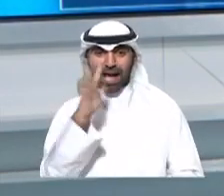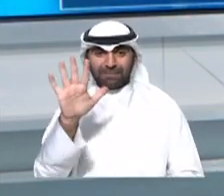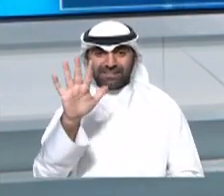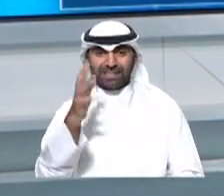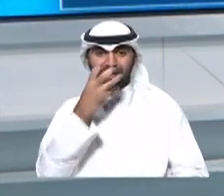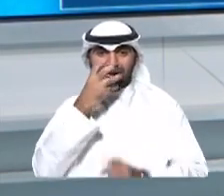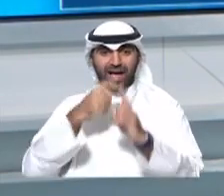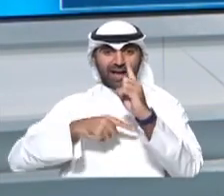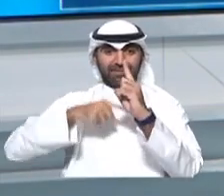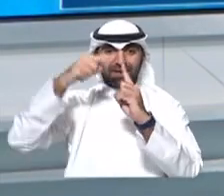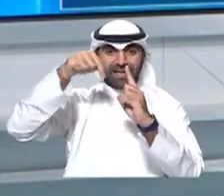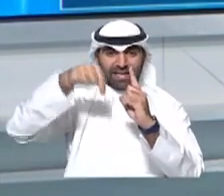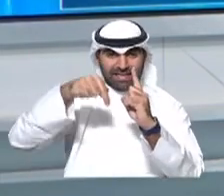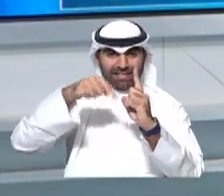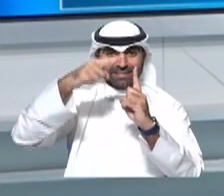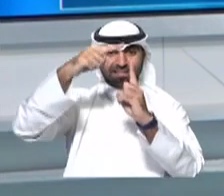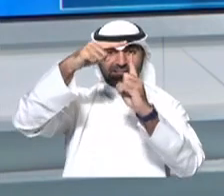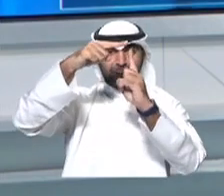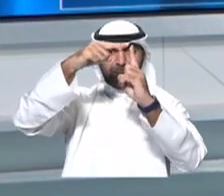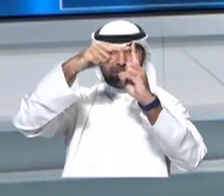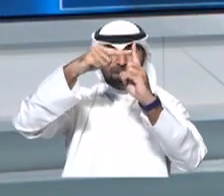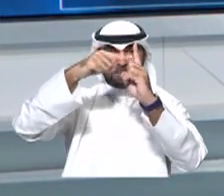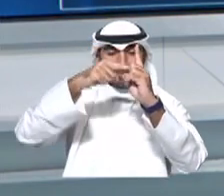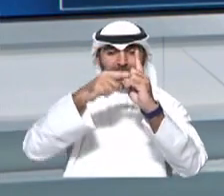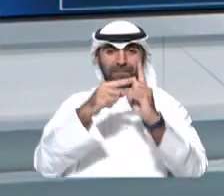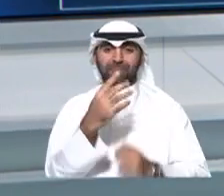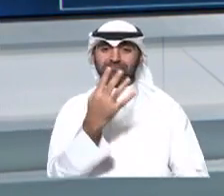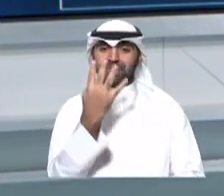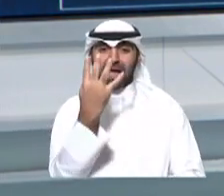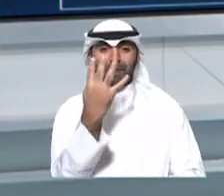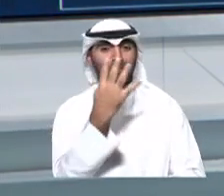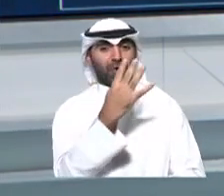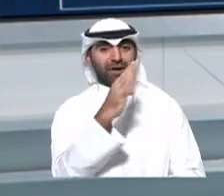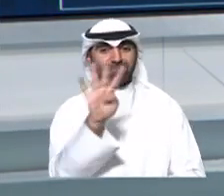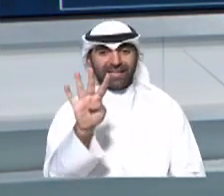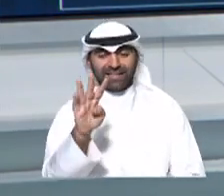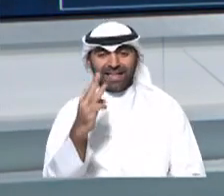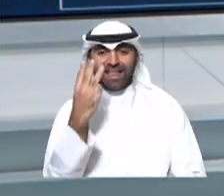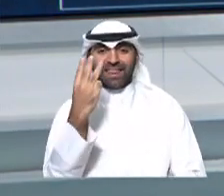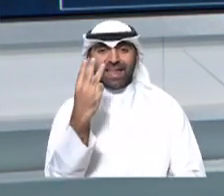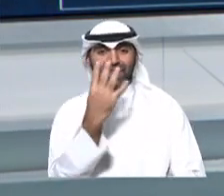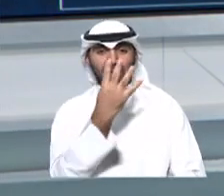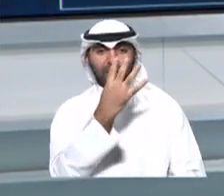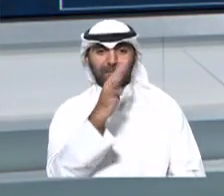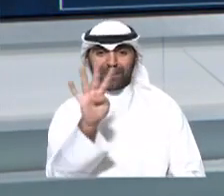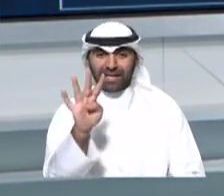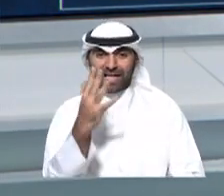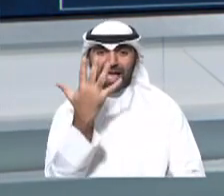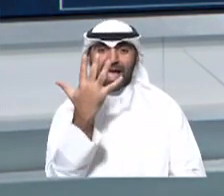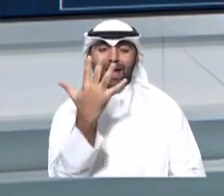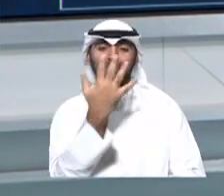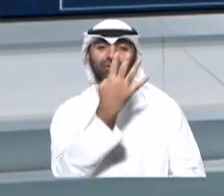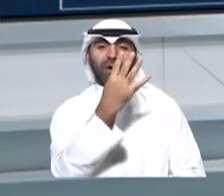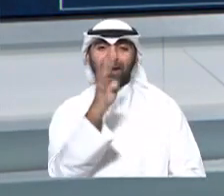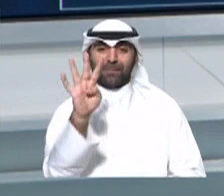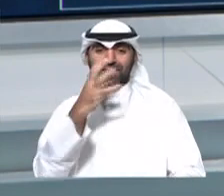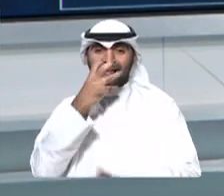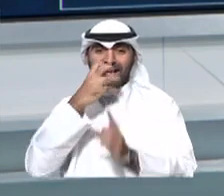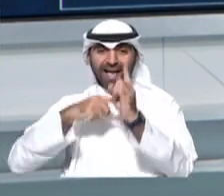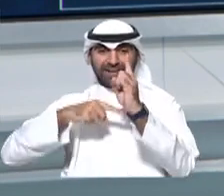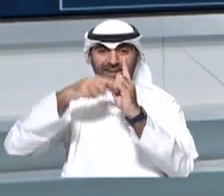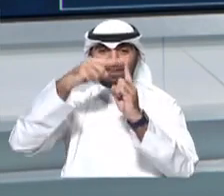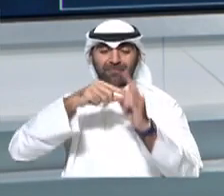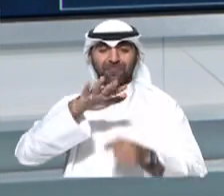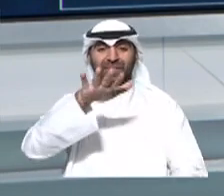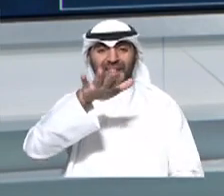الماضي وأدت إلى هذا الانخفاض الملحوظ. متوقع أن هذه الأجواء المعتدلة إلى الحارة قد تستمر معنا حتى يوم الغد، من بعدها